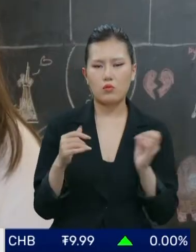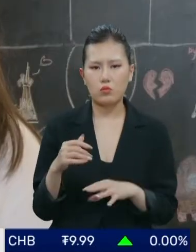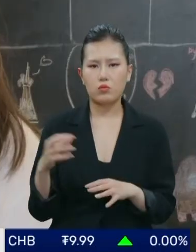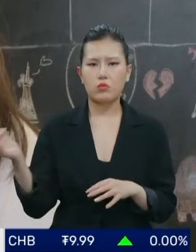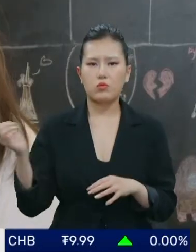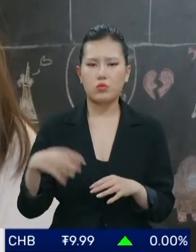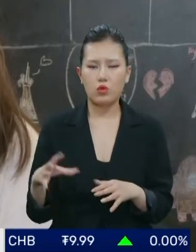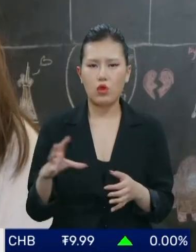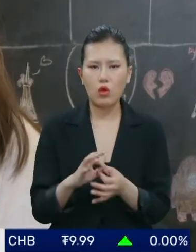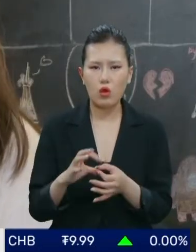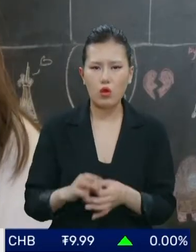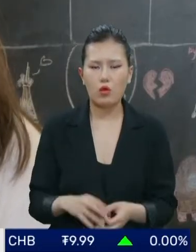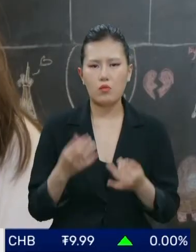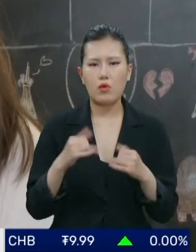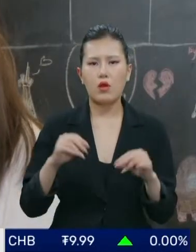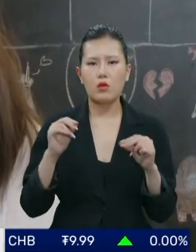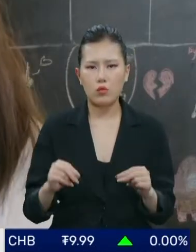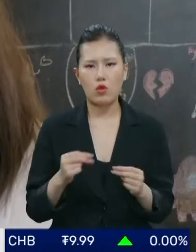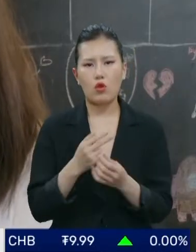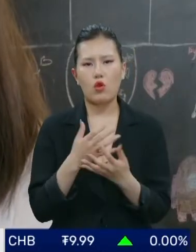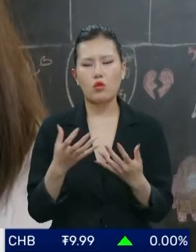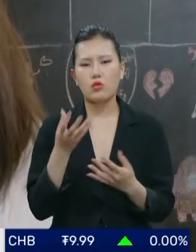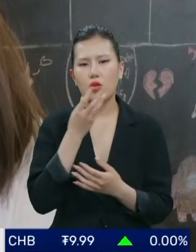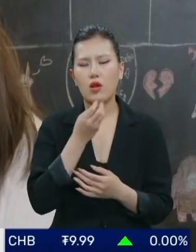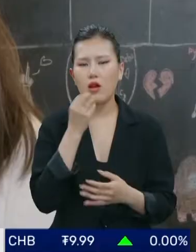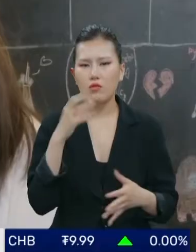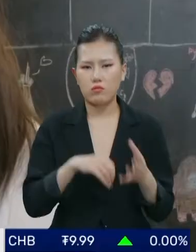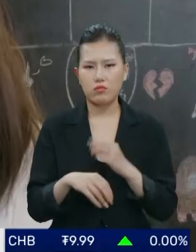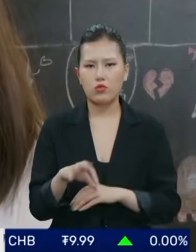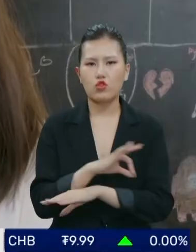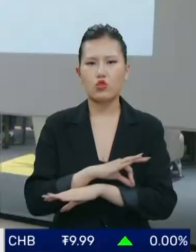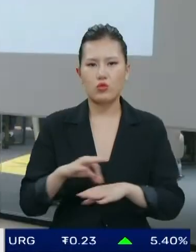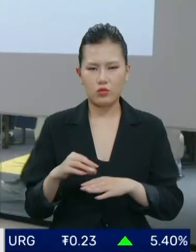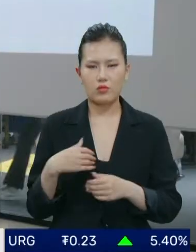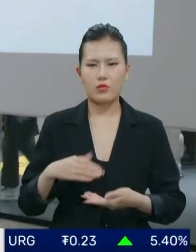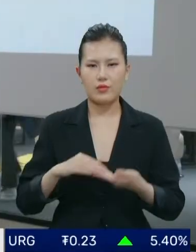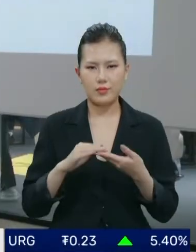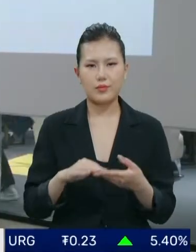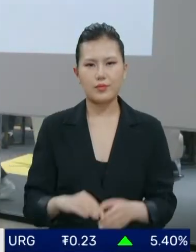боломжтой гэсэн айгу олон юм өнөц зүйл шингээсэн юм төсөл сая яг танилцаж гараад ирсэн.